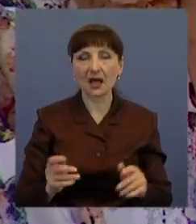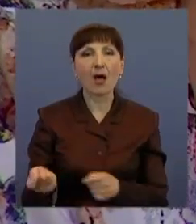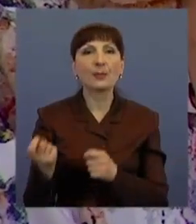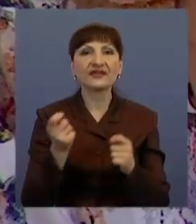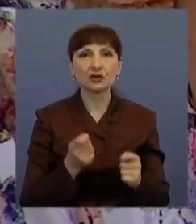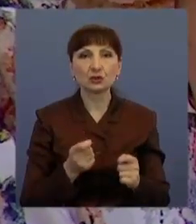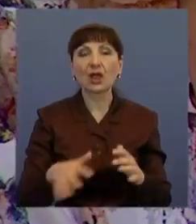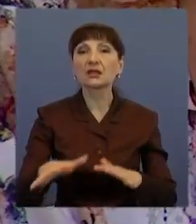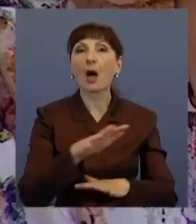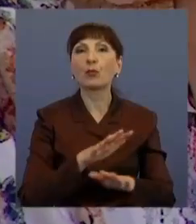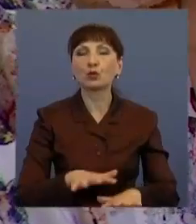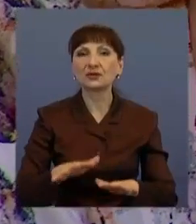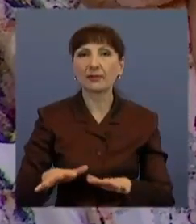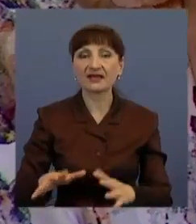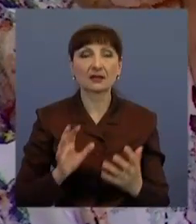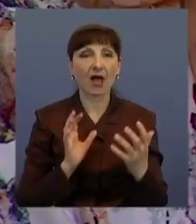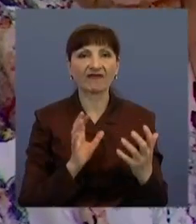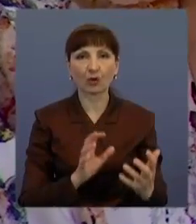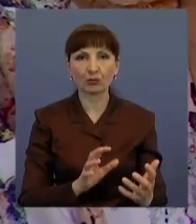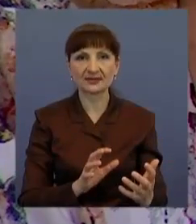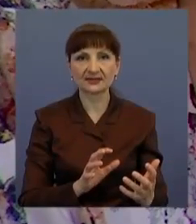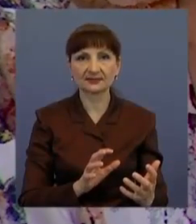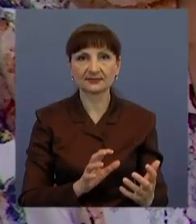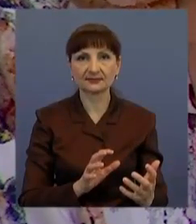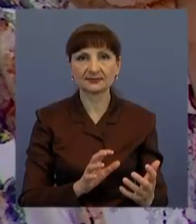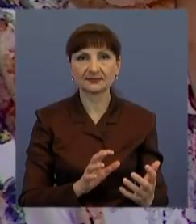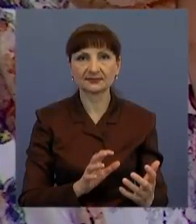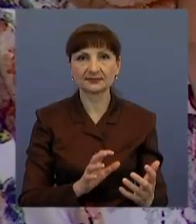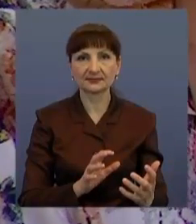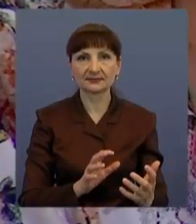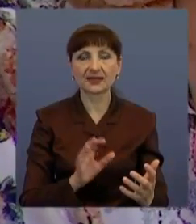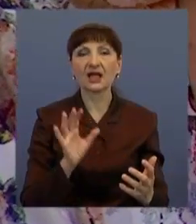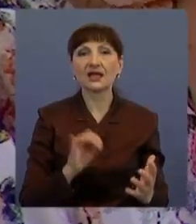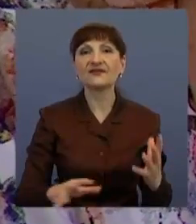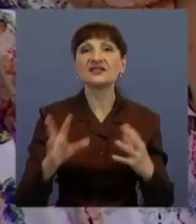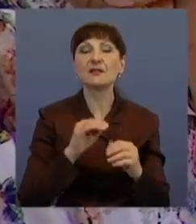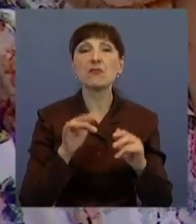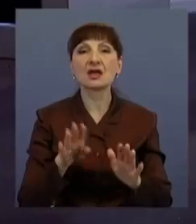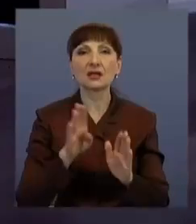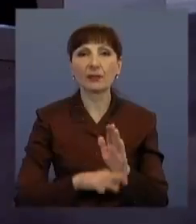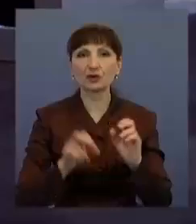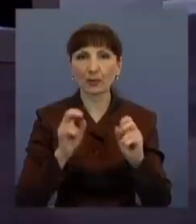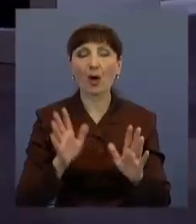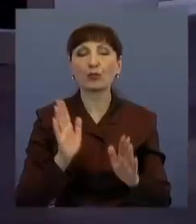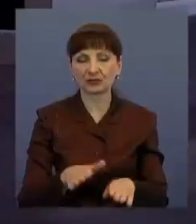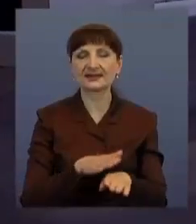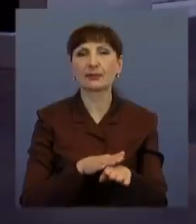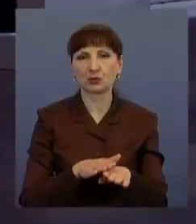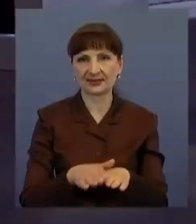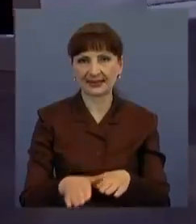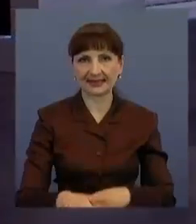на пункты ЕНТ на автобусах. И все меры безопасности будут соблюдены.